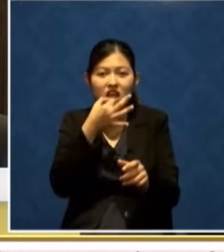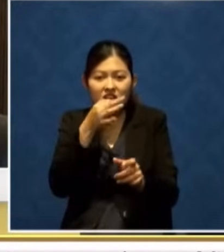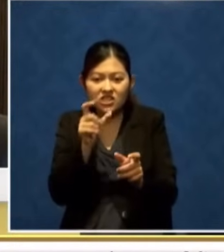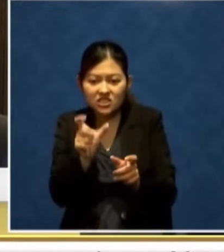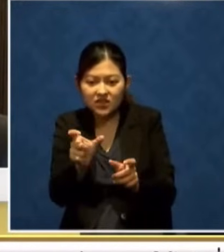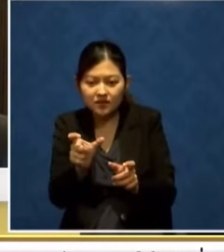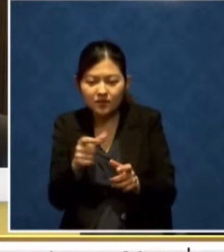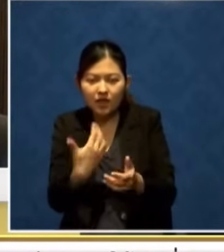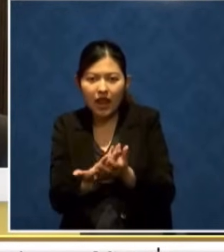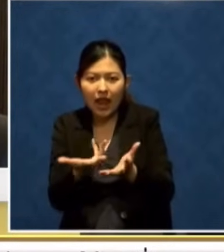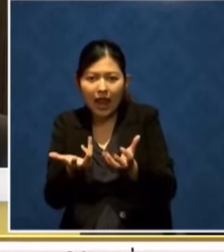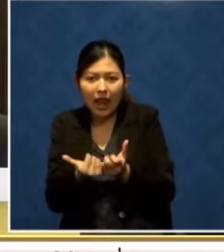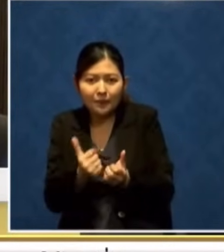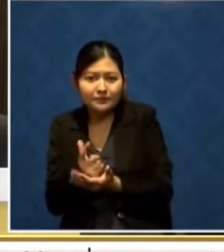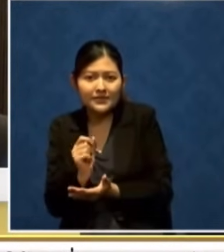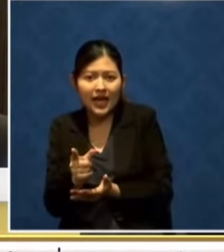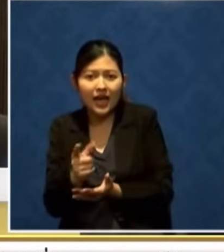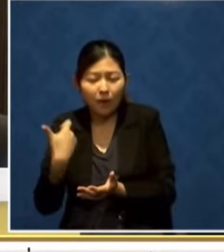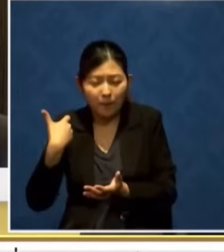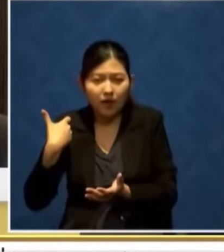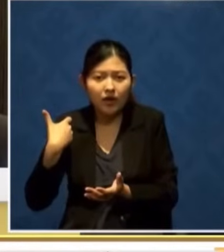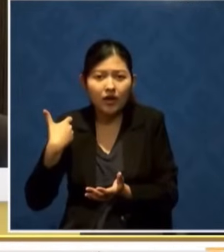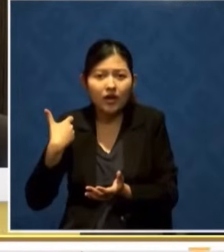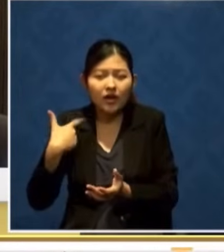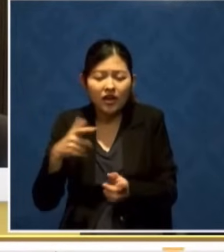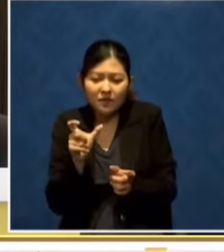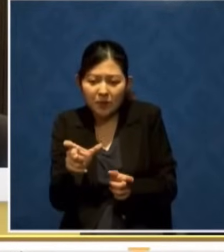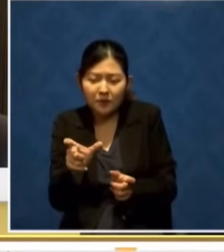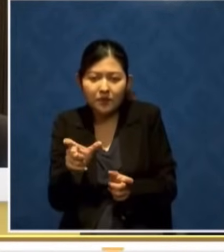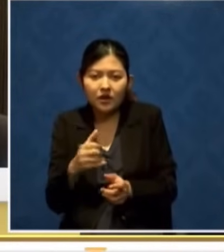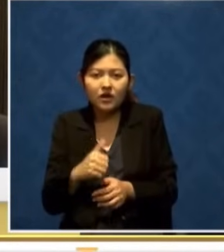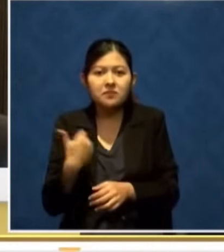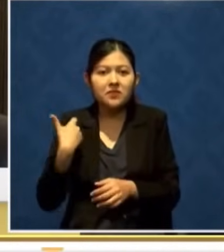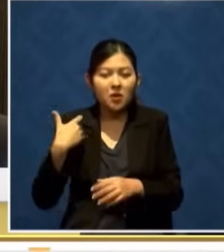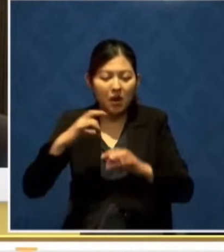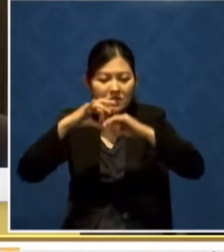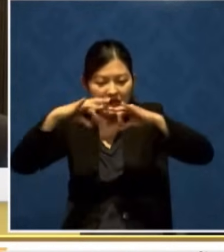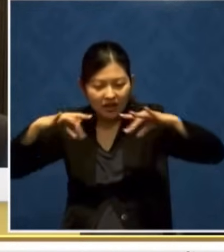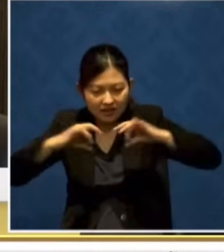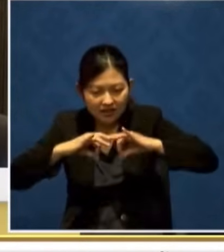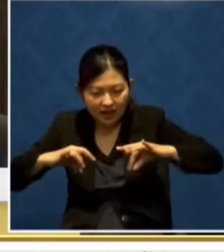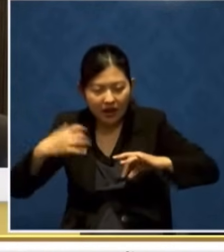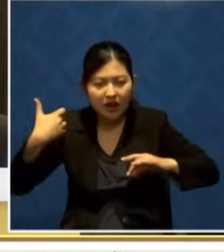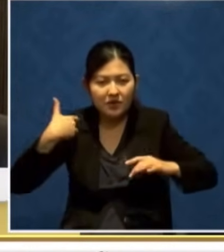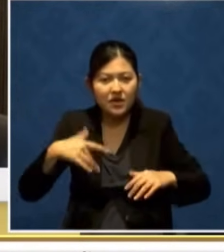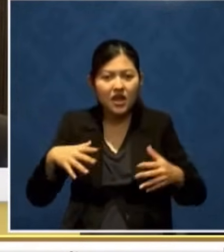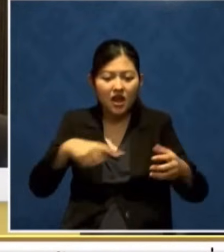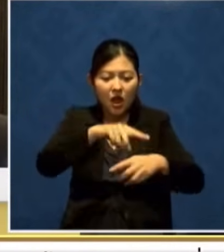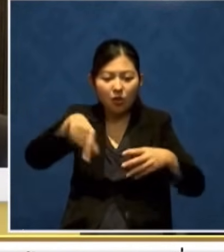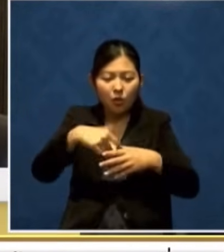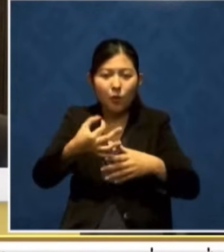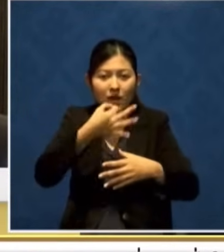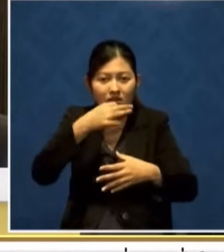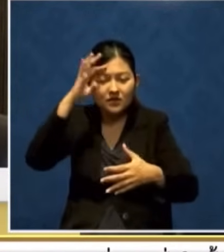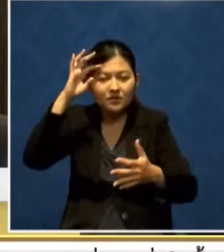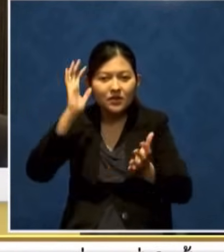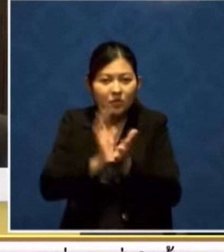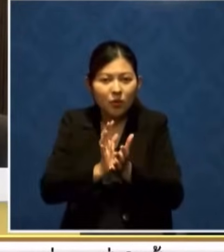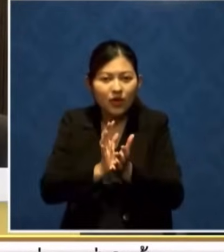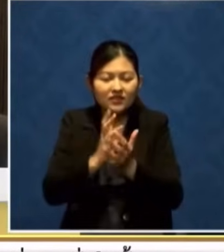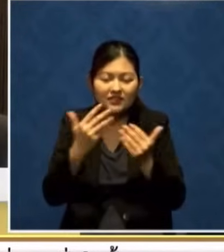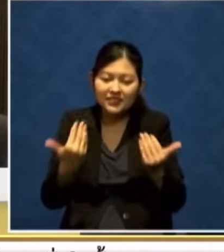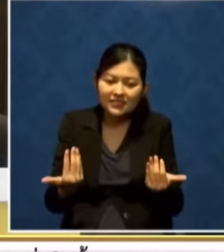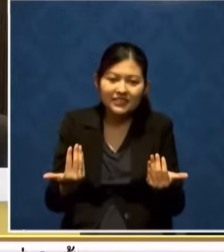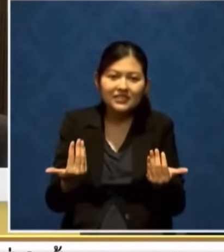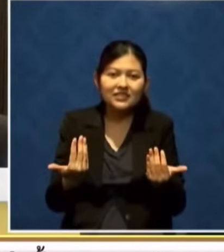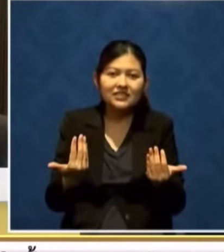อาชีพรับจ้างก็มีทั้งหมดนี้ครับความขัดแย้งที่เกิดขึ้นในองค์กรตำรวจเวลานี้มันทำให้